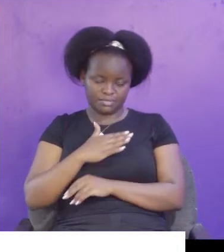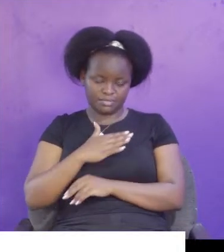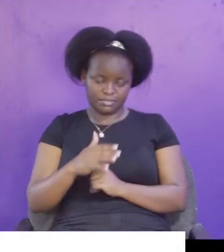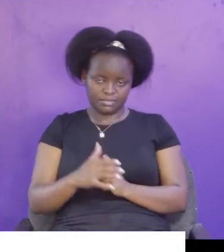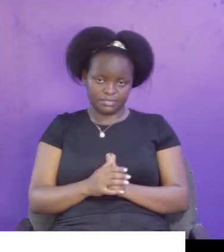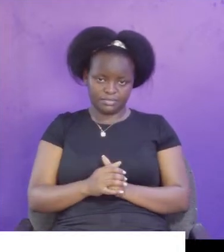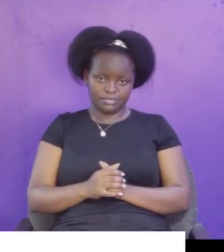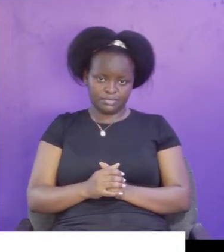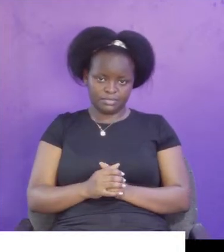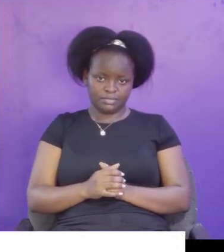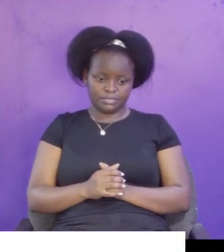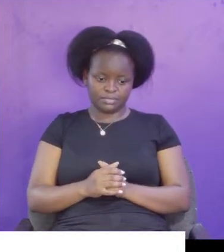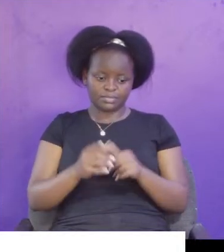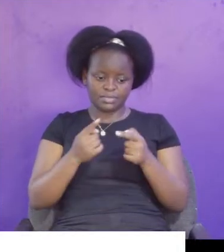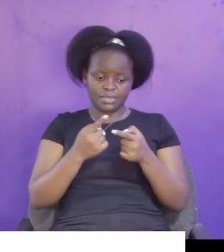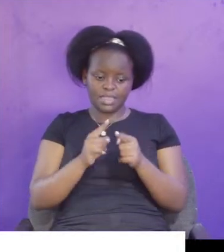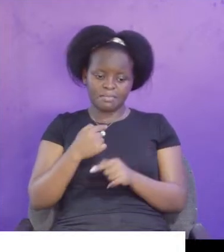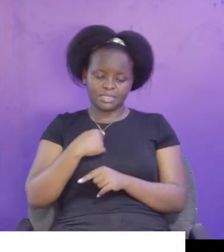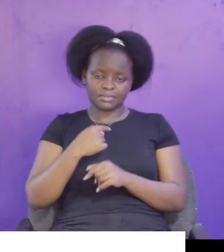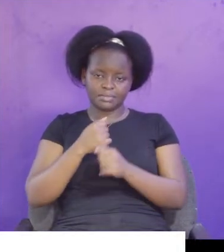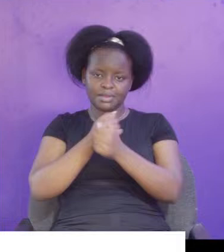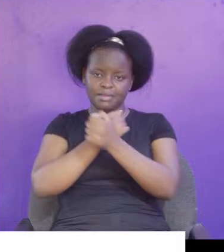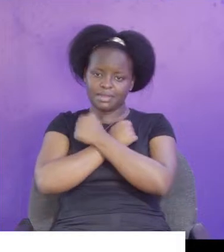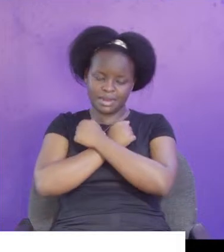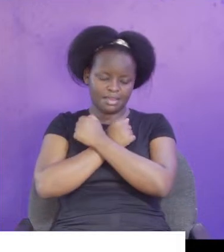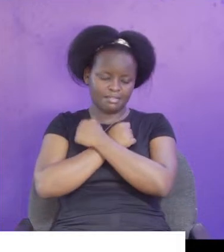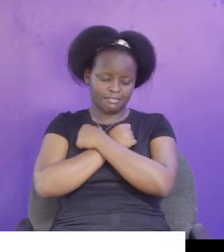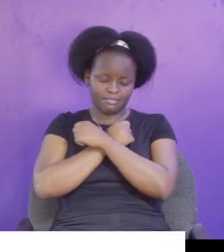lakini mimi nilimpenda kama ndugu yangu.